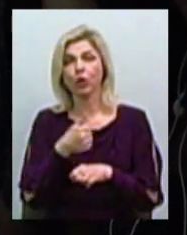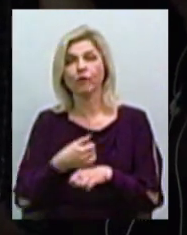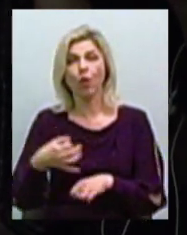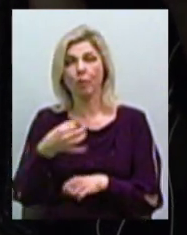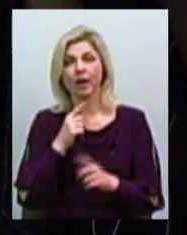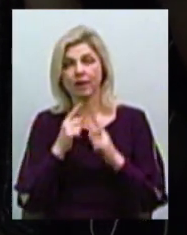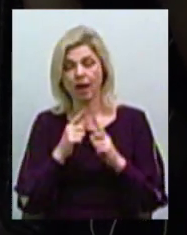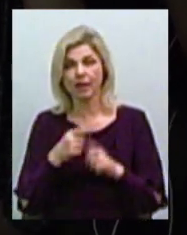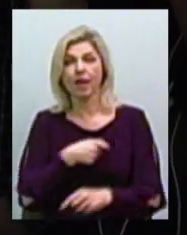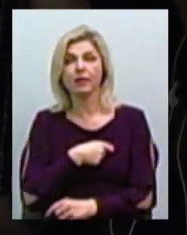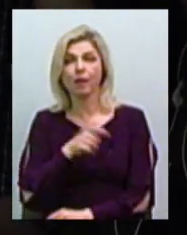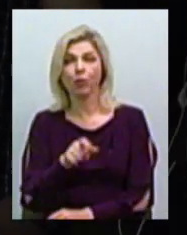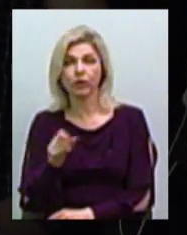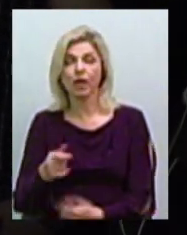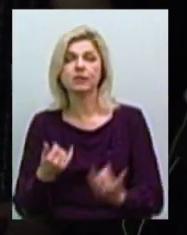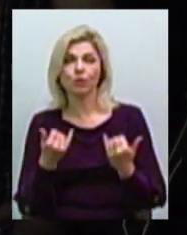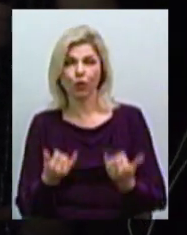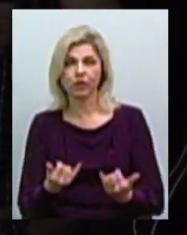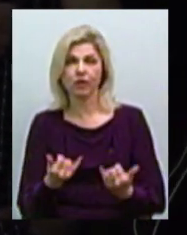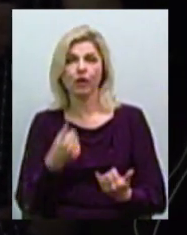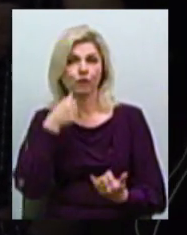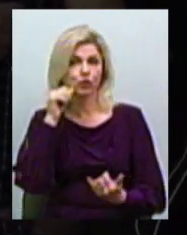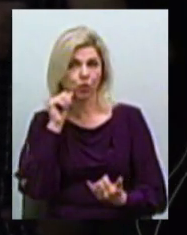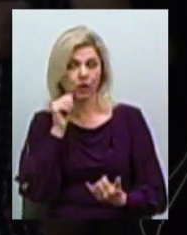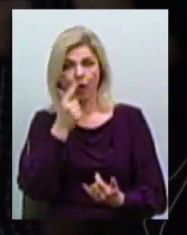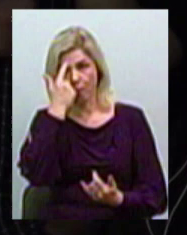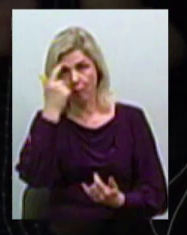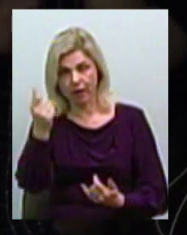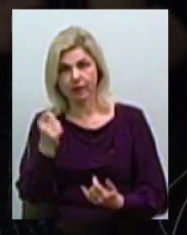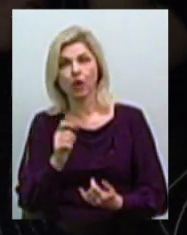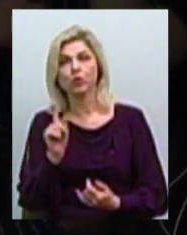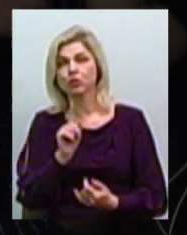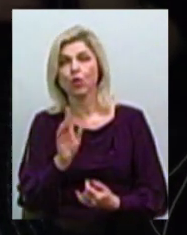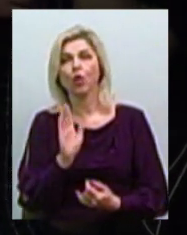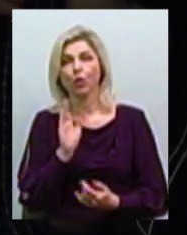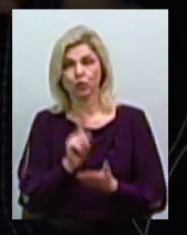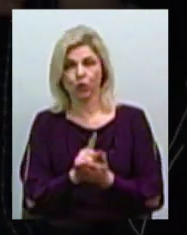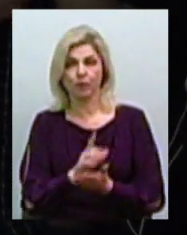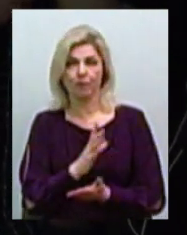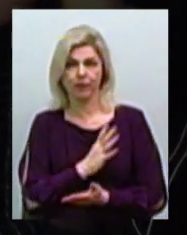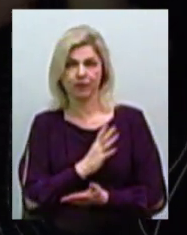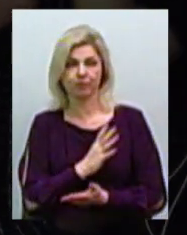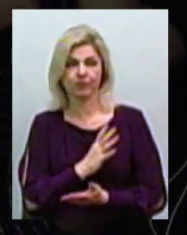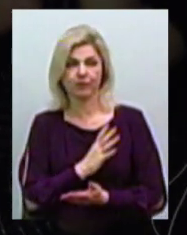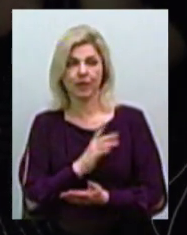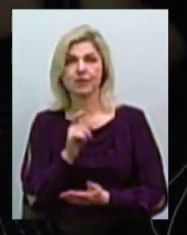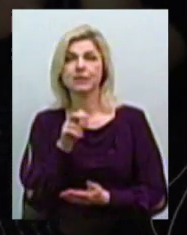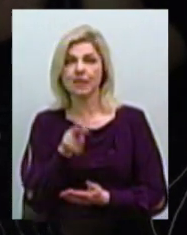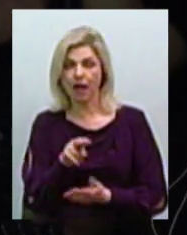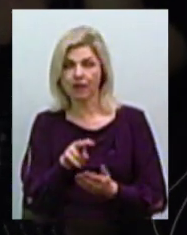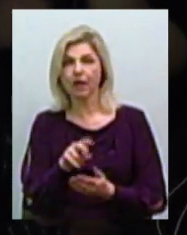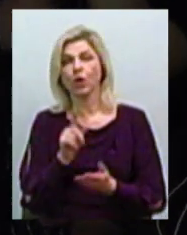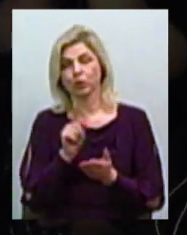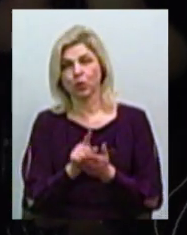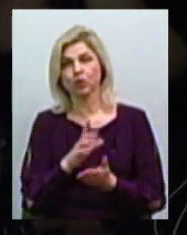ради, депутати сьогодні, вчора, попередили про те, що повинен бути зал, повинен